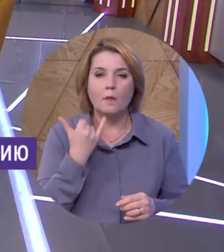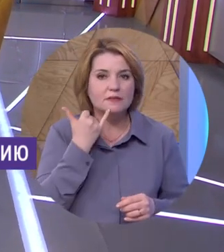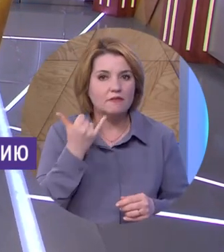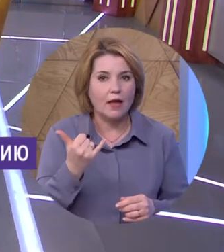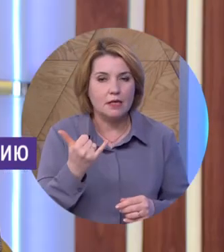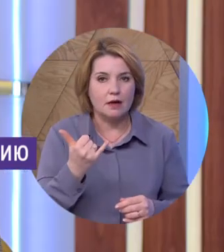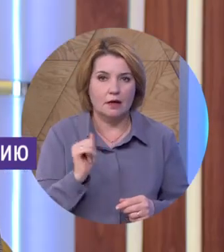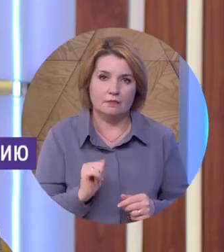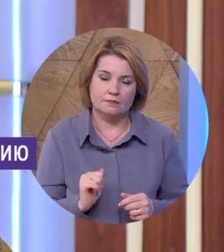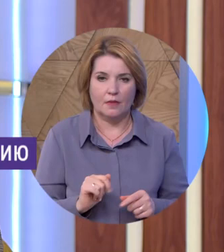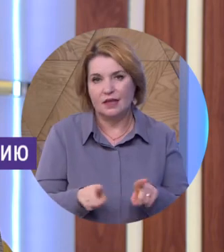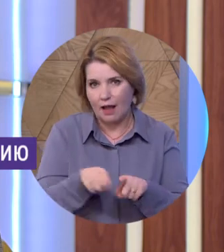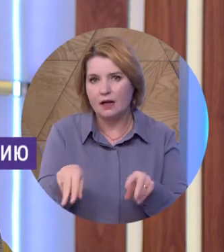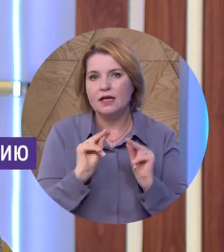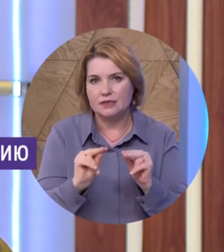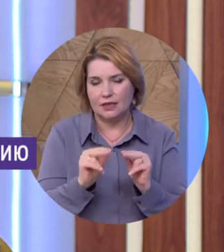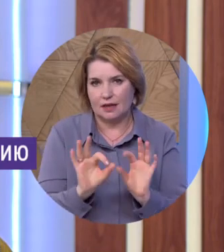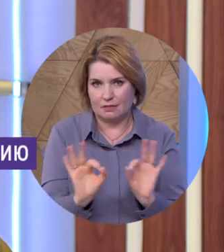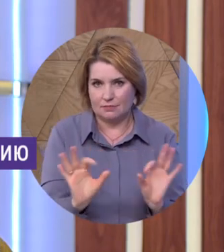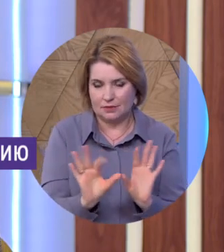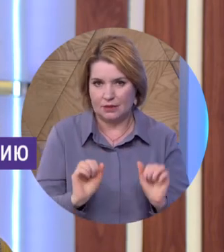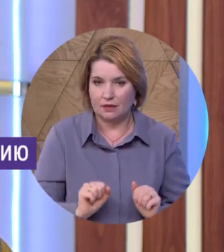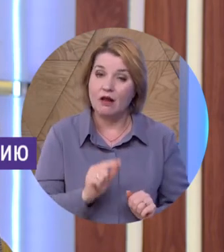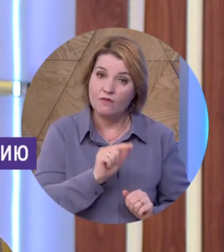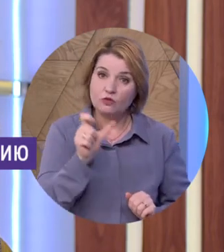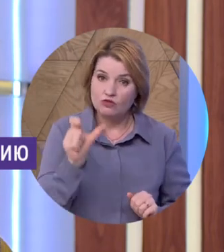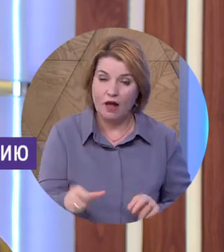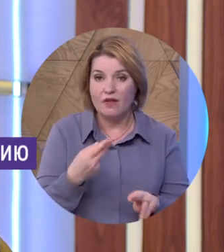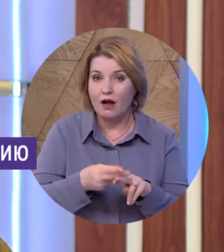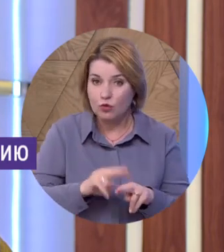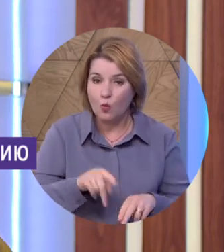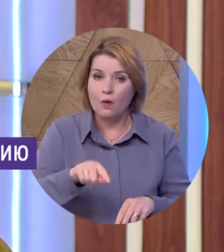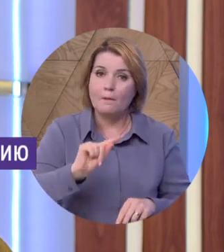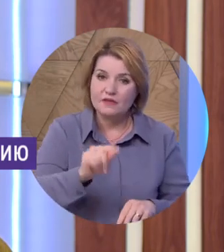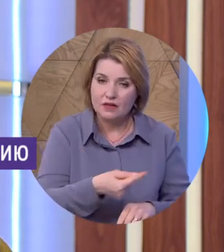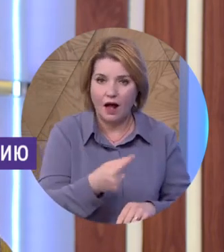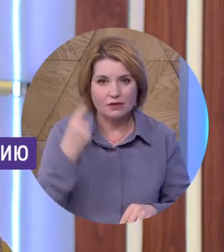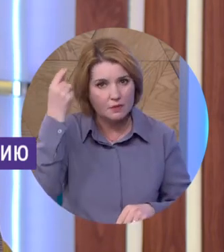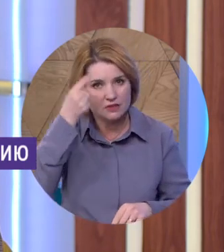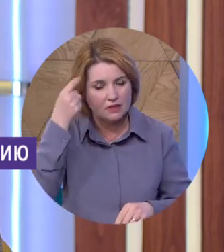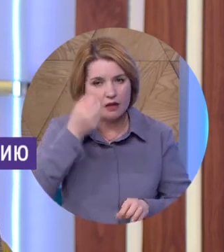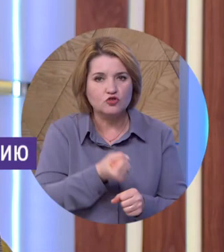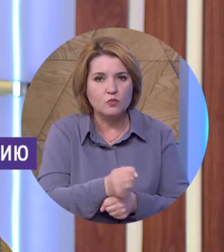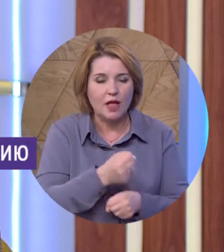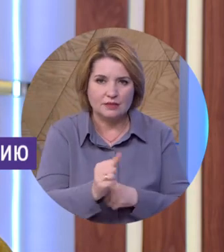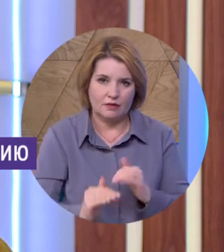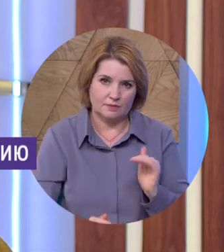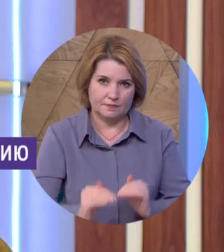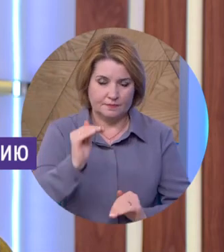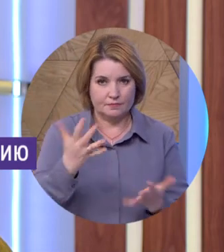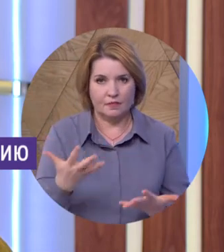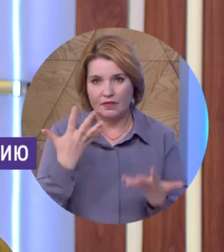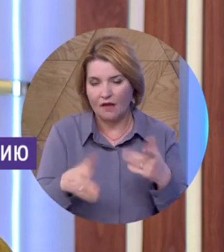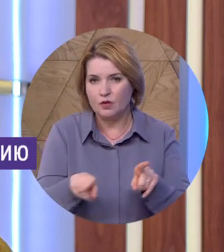дозвонились и так искренне с нами говорите. Вот человек, который подвергался психологическому насилию в детстве, видимо, сложился уже